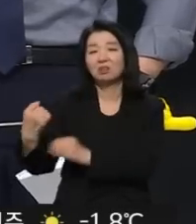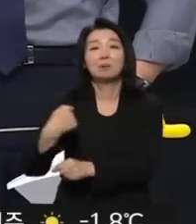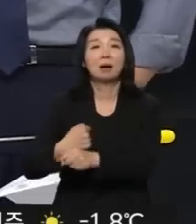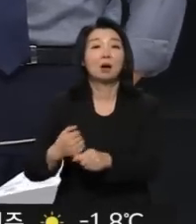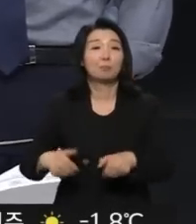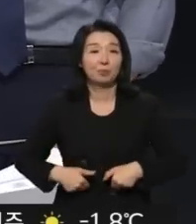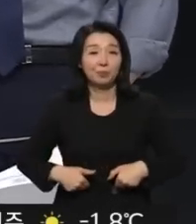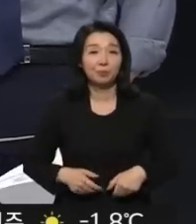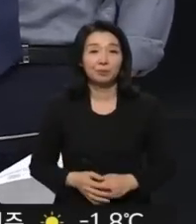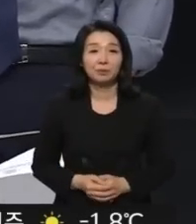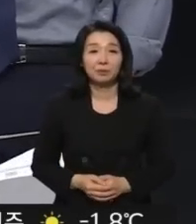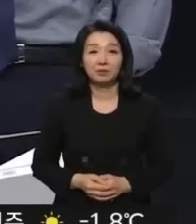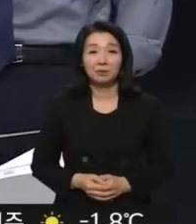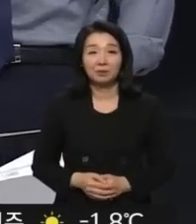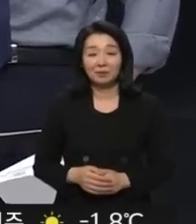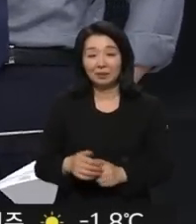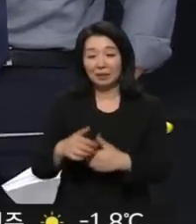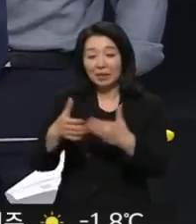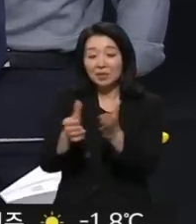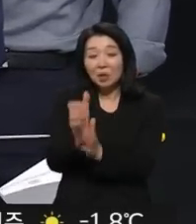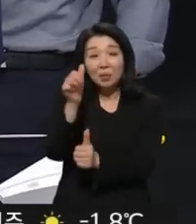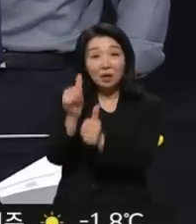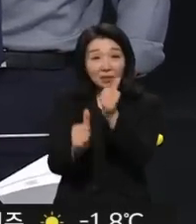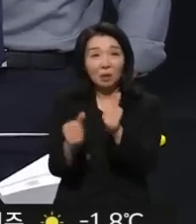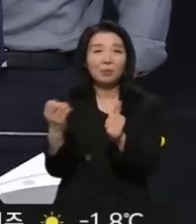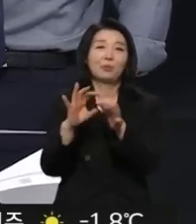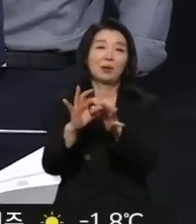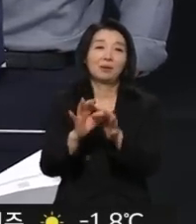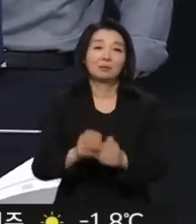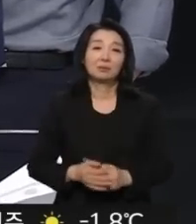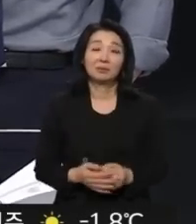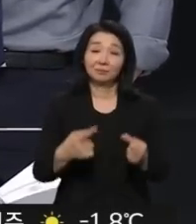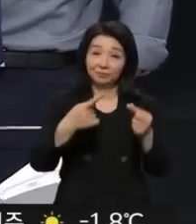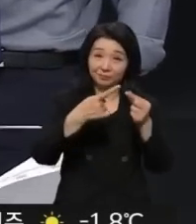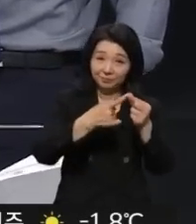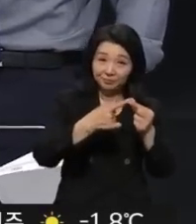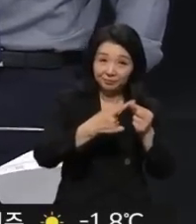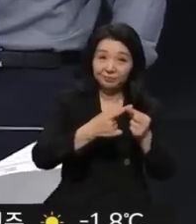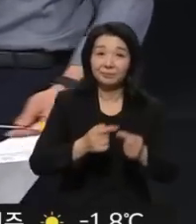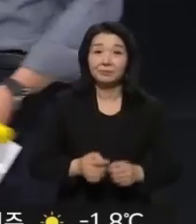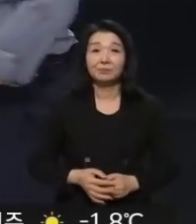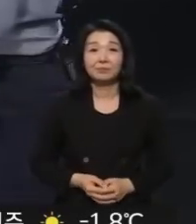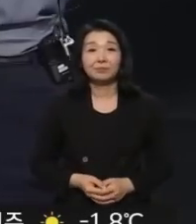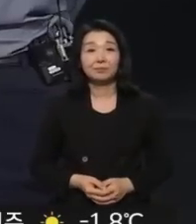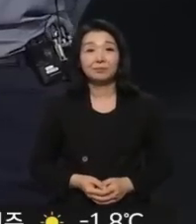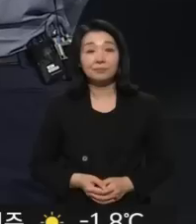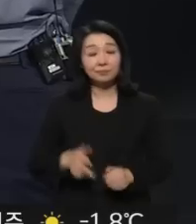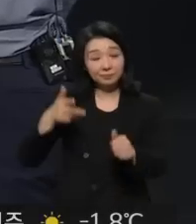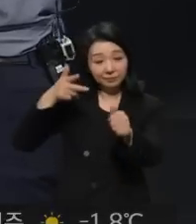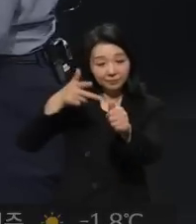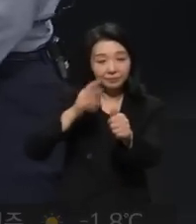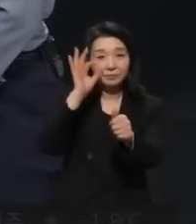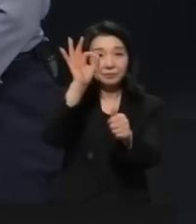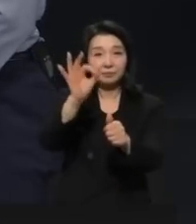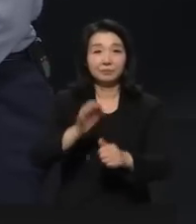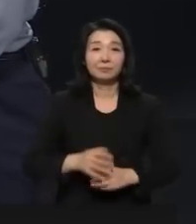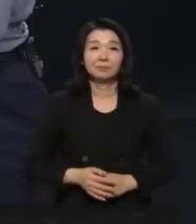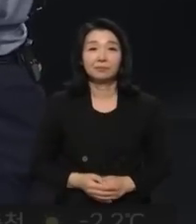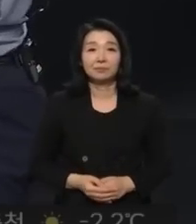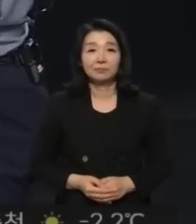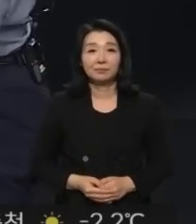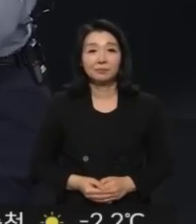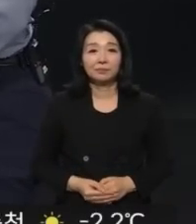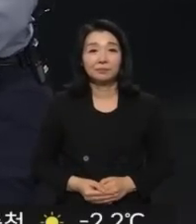구축해야 한다고 본 걸까요? 모두 전당대회와 관련이 있습니다. 먼저 첫 번째 처방약부터 차례로